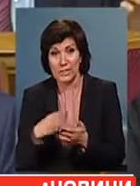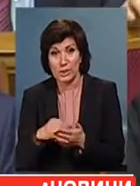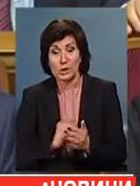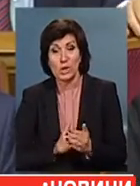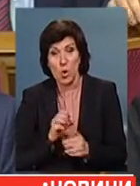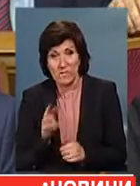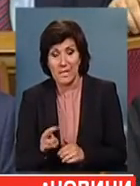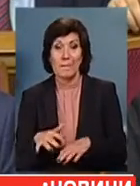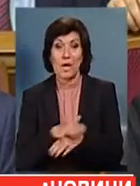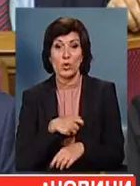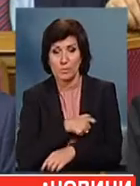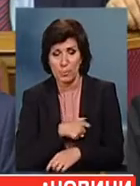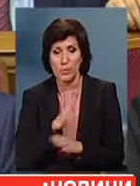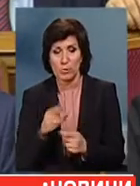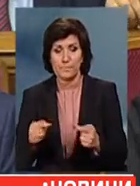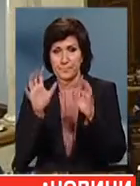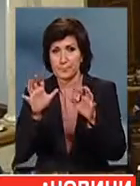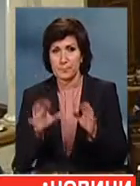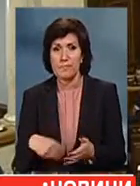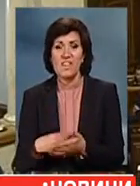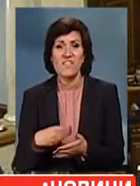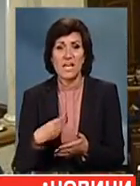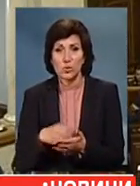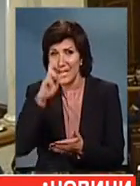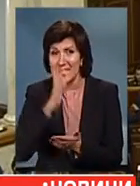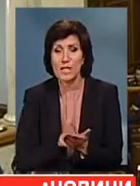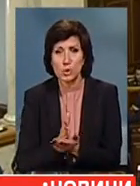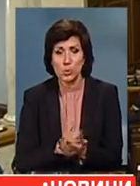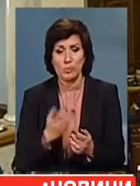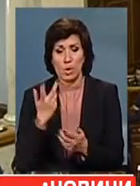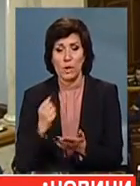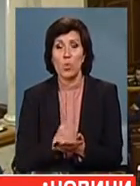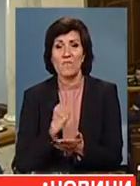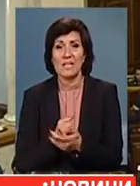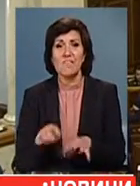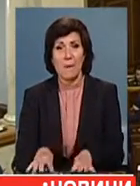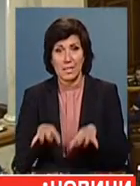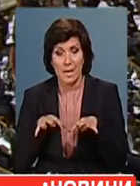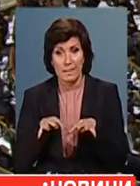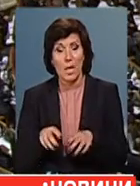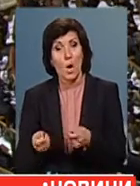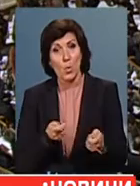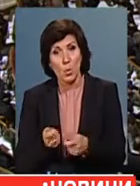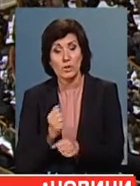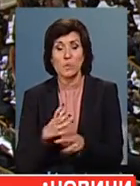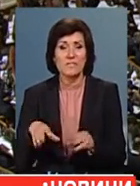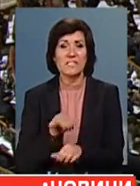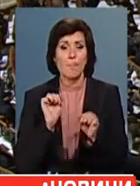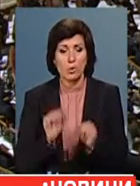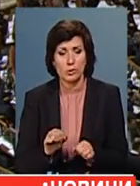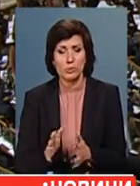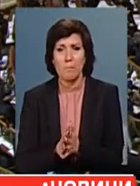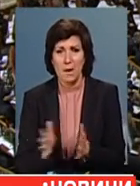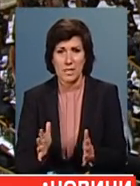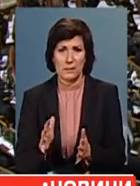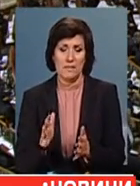числі народним депутатам, відбудеться відповідно до закону про фінансування держслужби, який ухвалив парламент. Водночас уряд зробив усе можливе, щоб